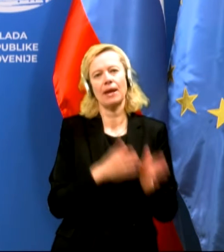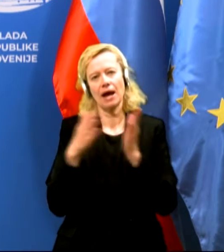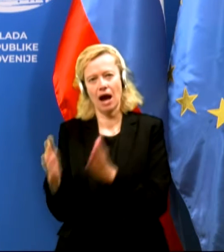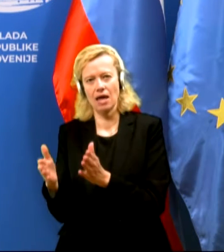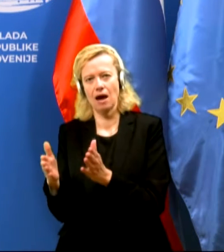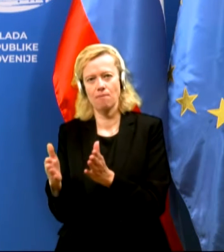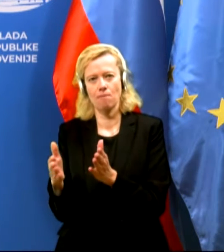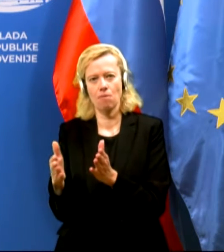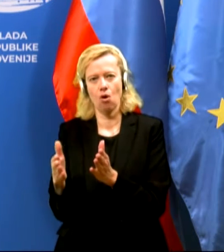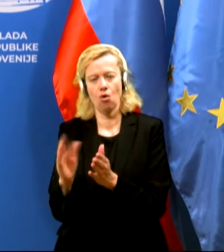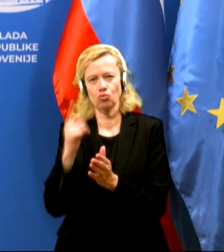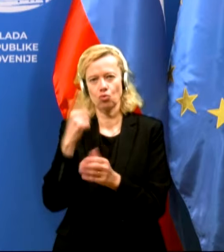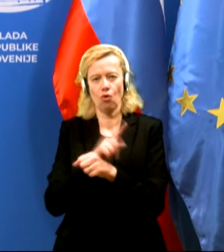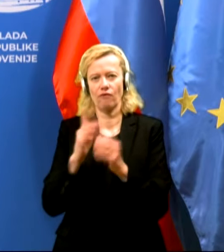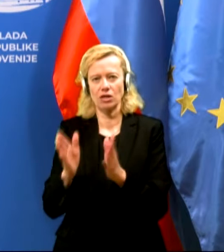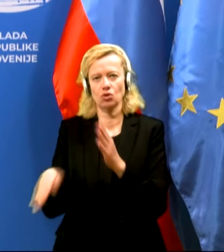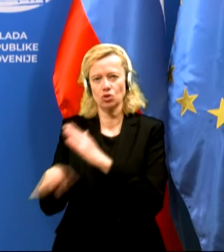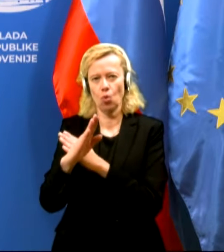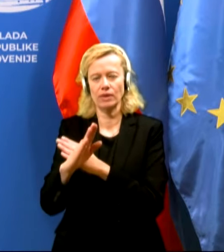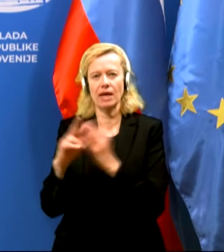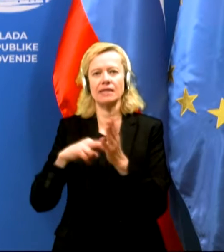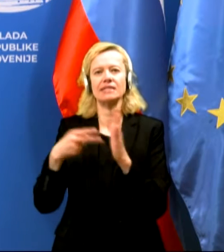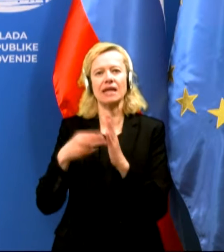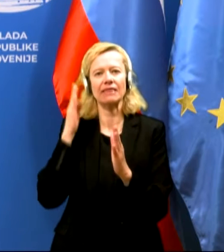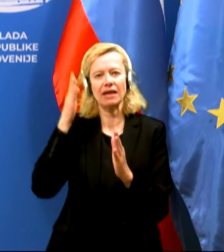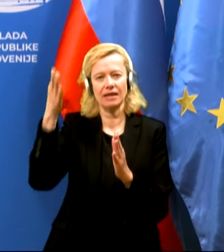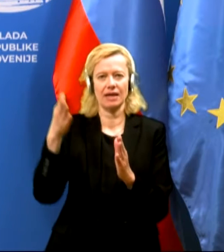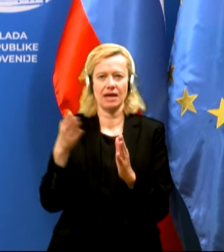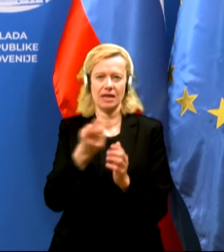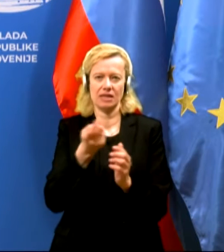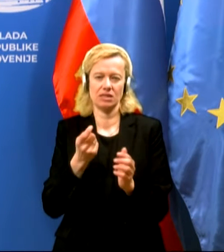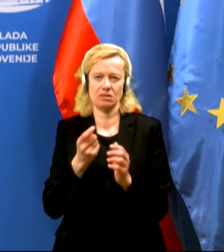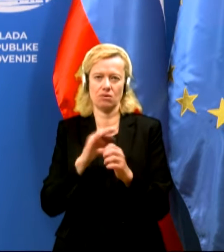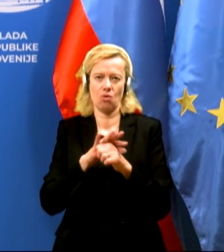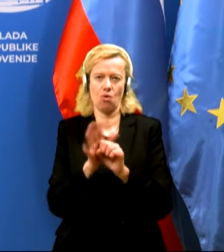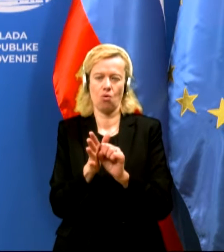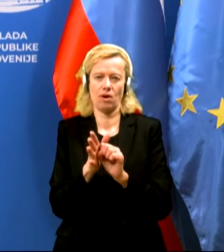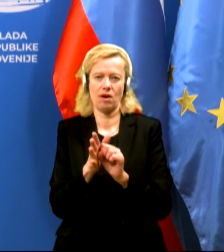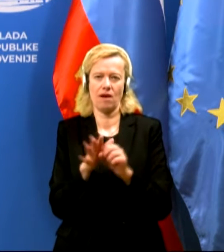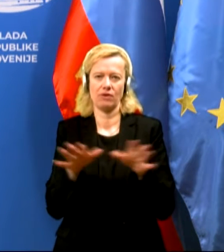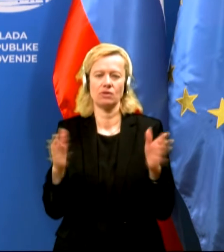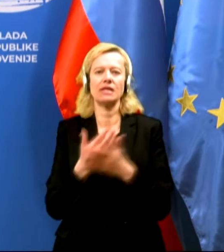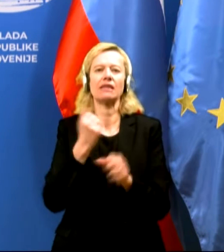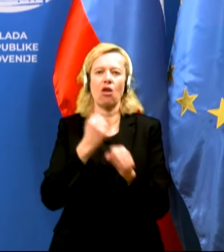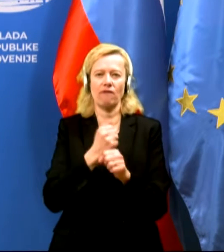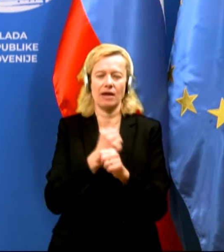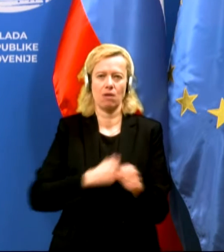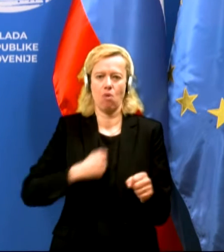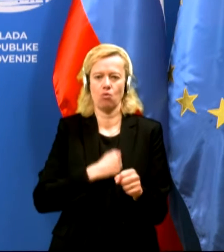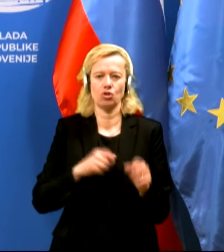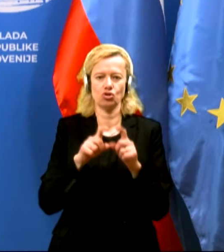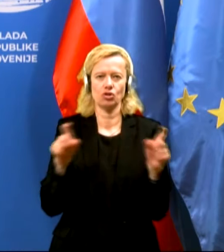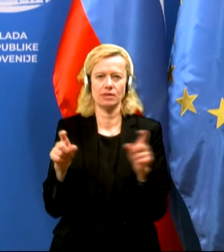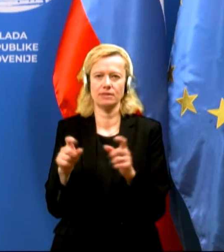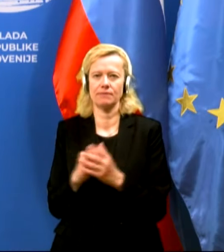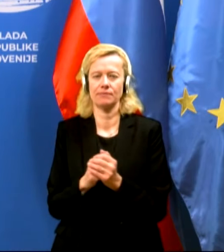drugo fazo tako imenovanega izhodne strategije iz koronavirusa za delovanje bolnišnic, v